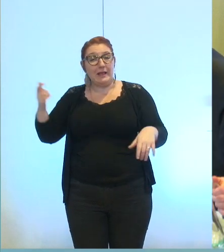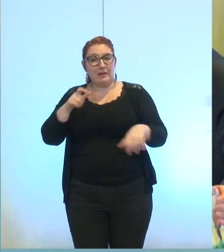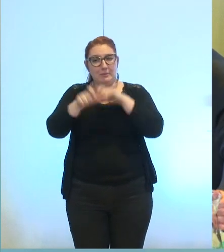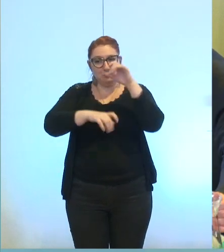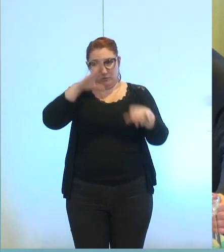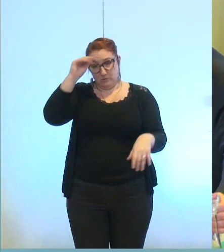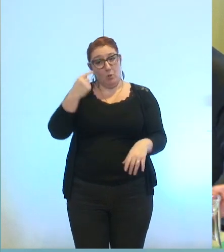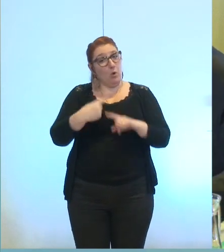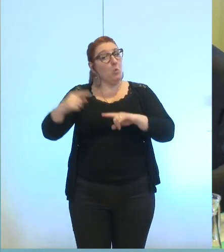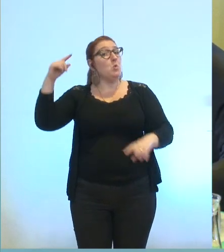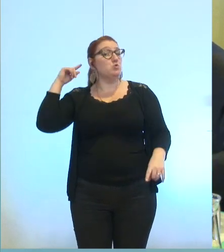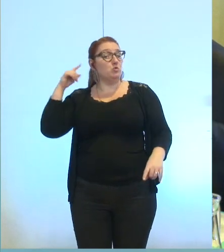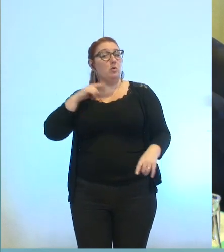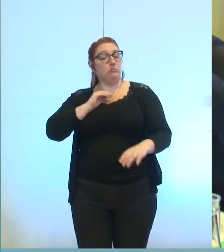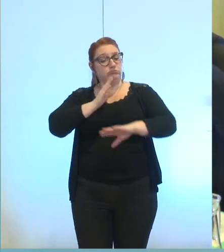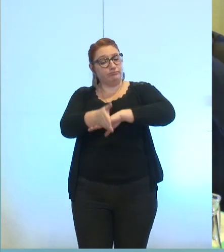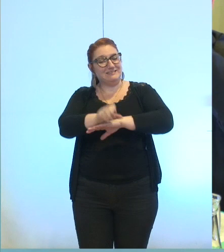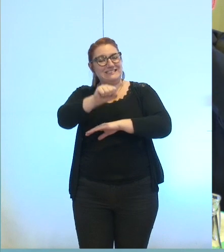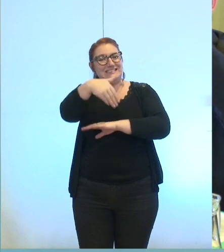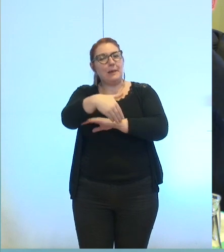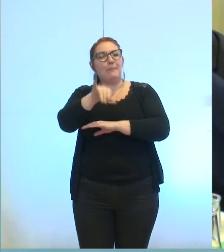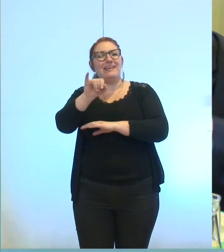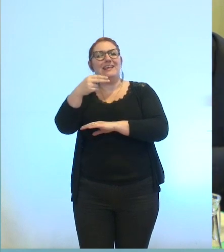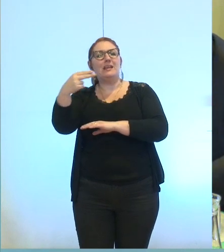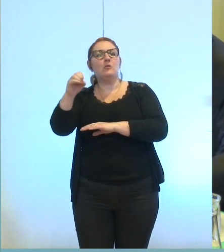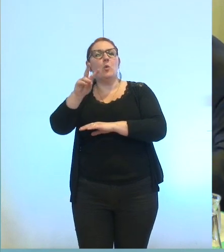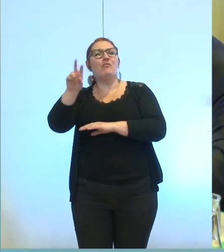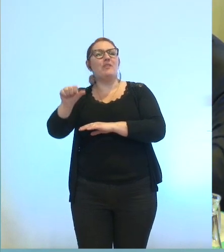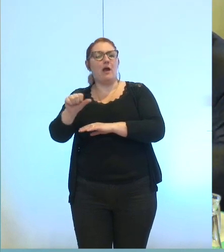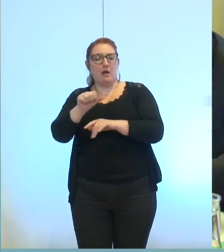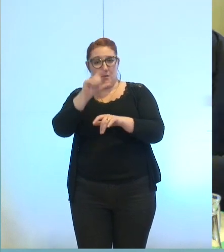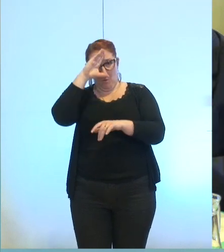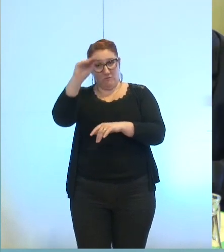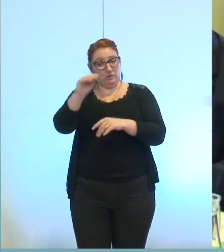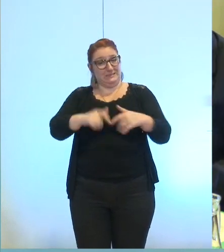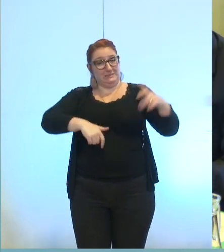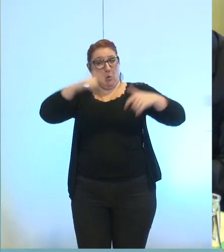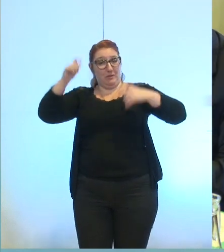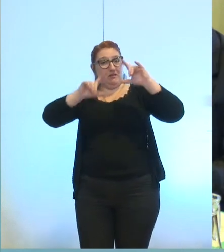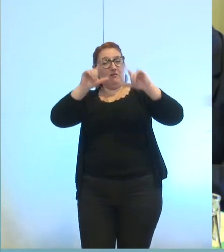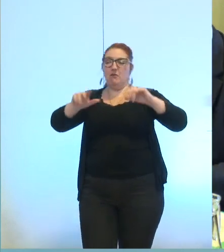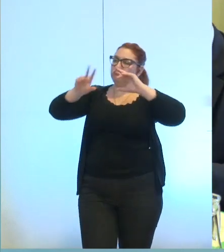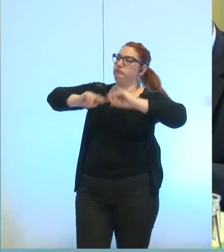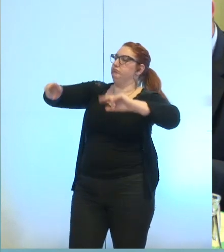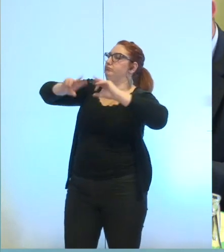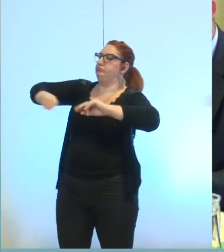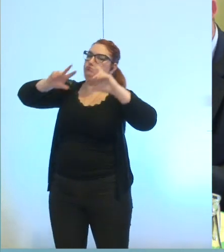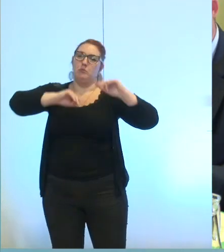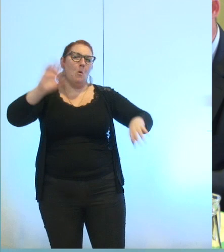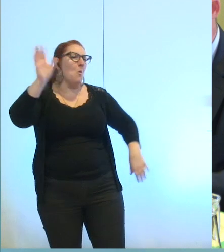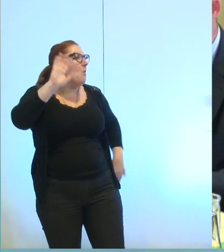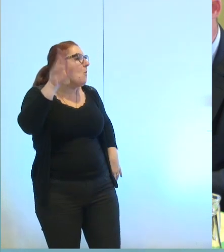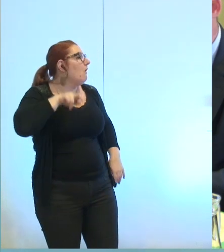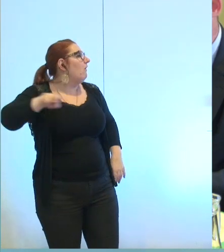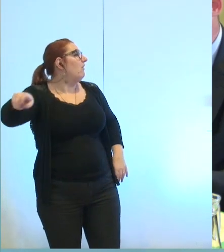l'autre jour à la à la seminovia il y avait un professionnel immobilier d'entreprise qui expliquait que il fallait surtout pas aller là-bas ça